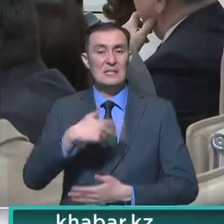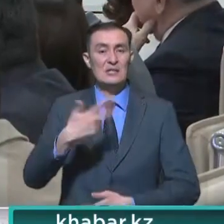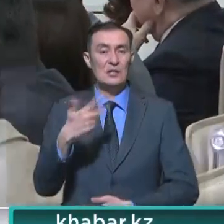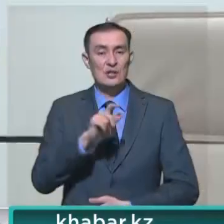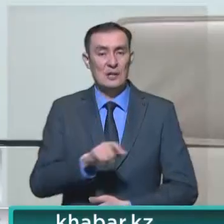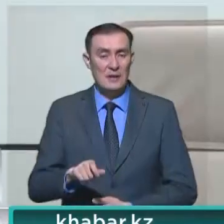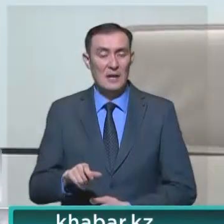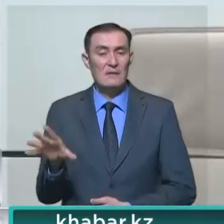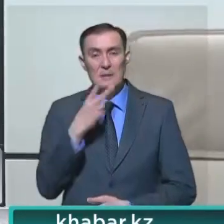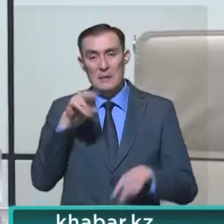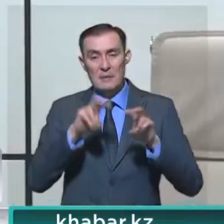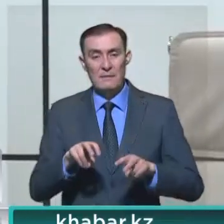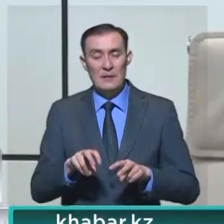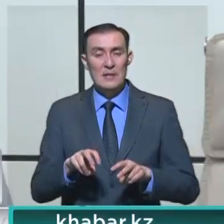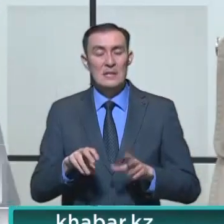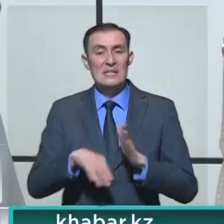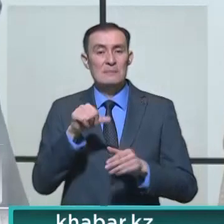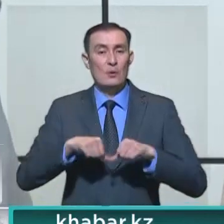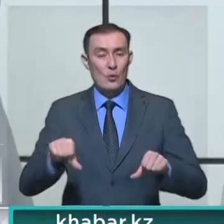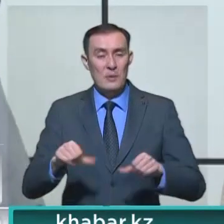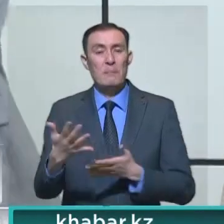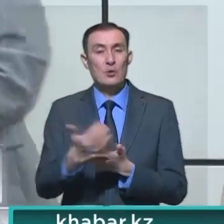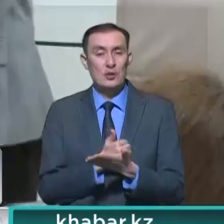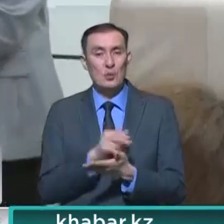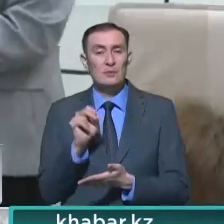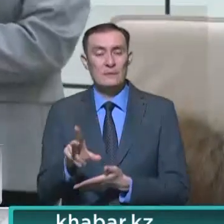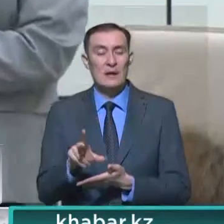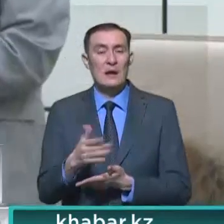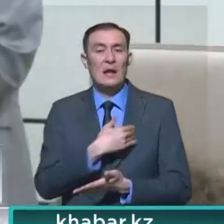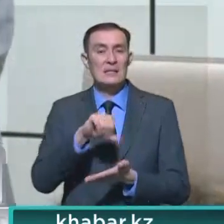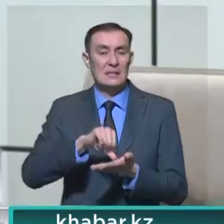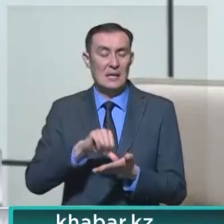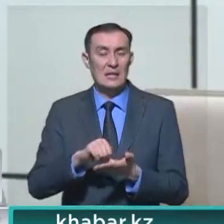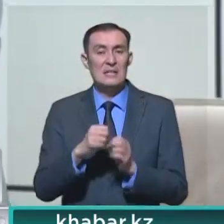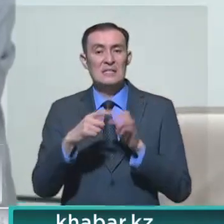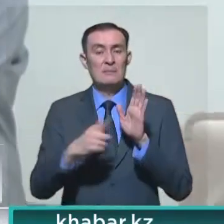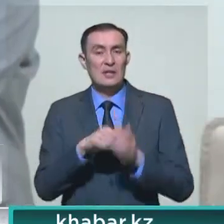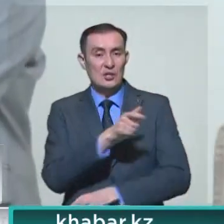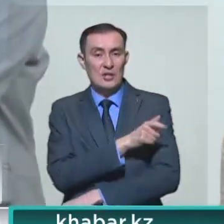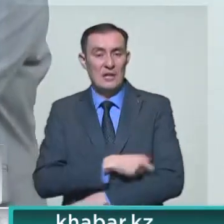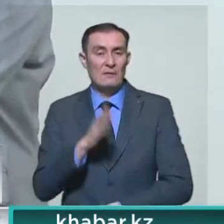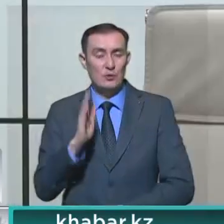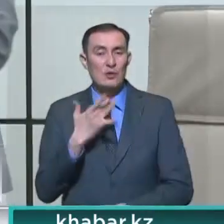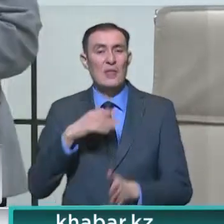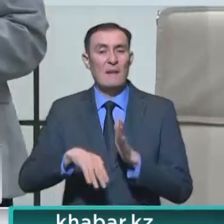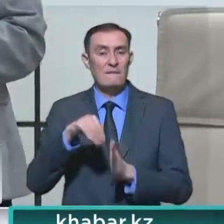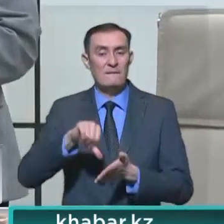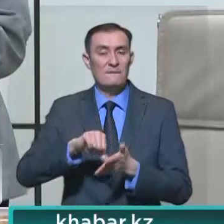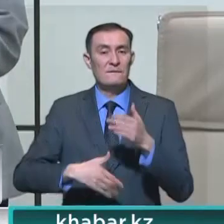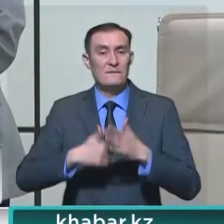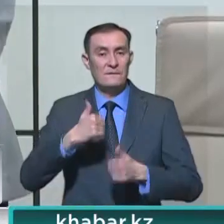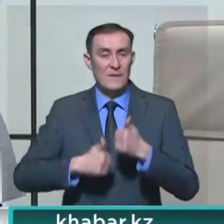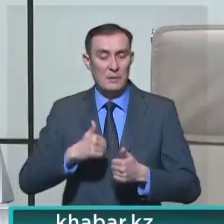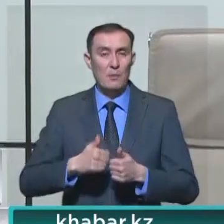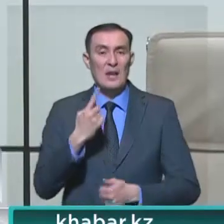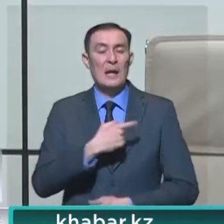Все претенденты прошли проверку в избиркоме, получили удостоверение кандидатов в депутаты. 17 членов партии еще Аманат пойдут на выборы в маслихат Астаны